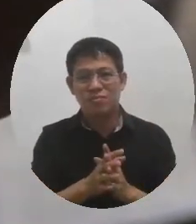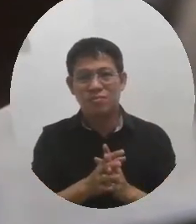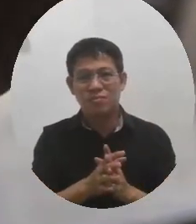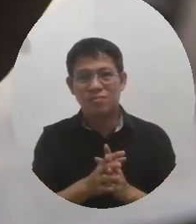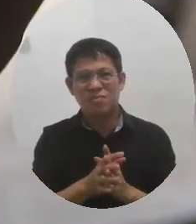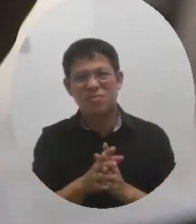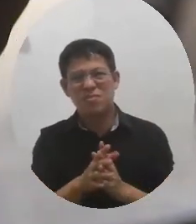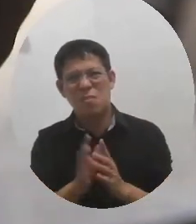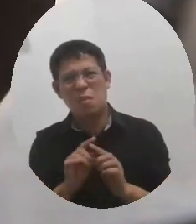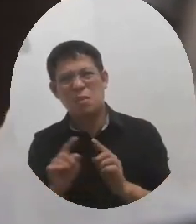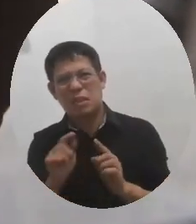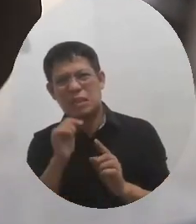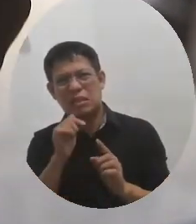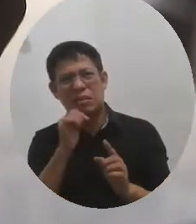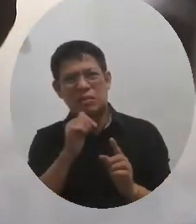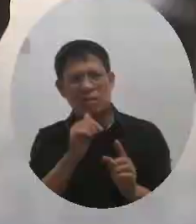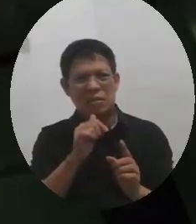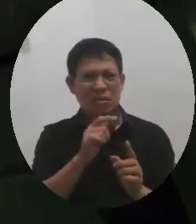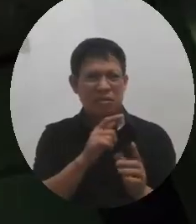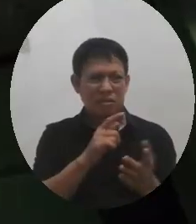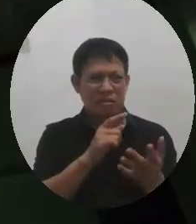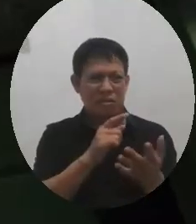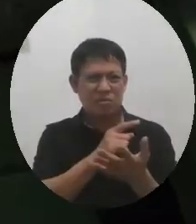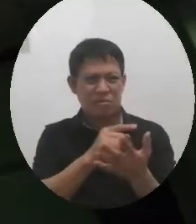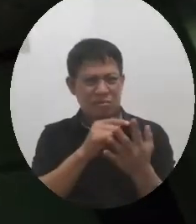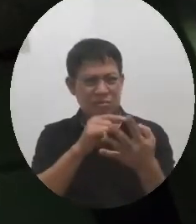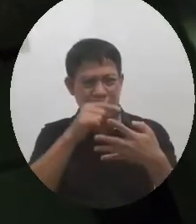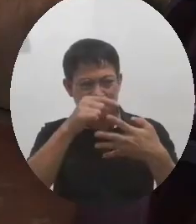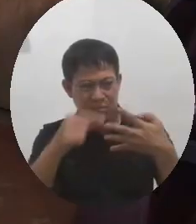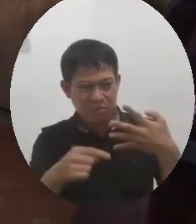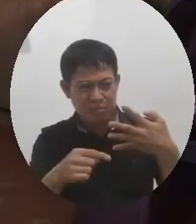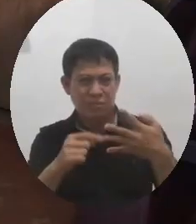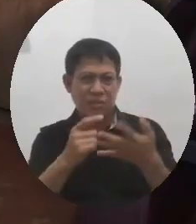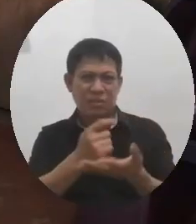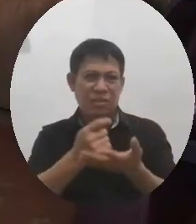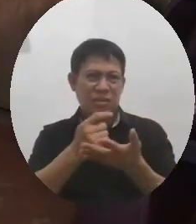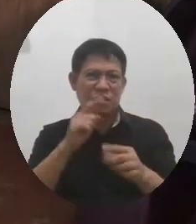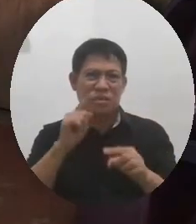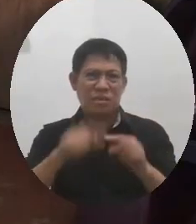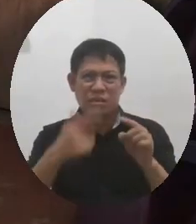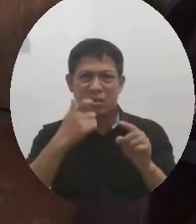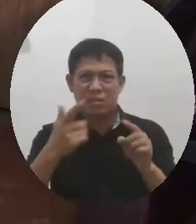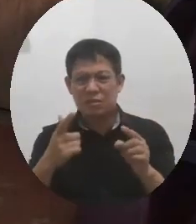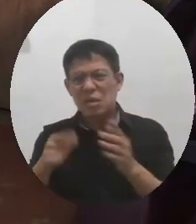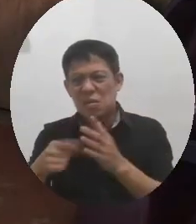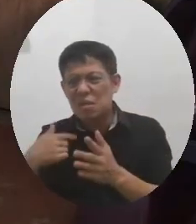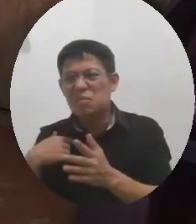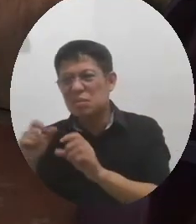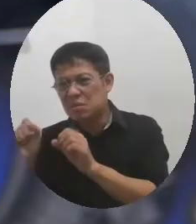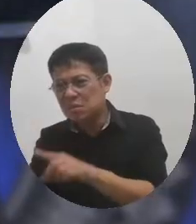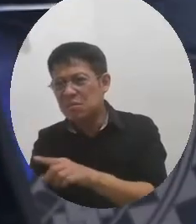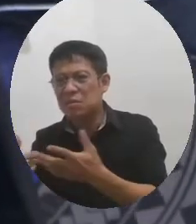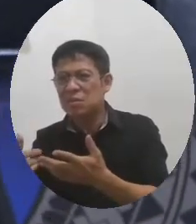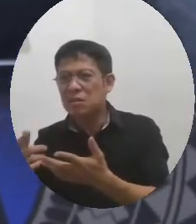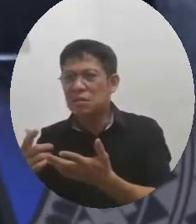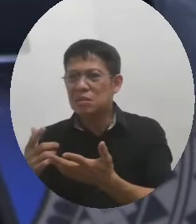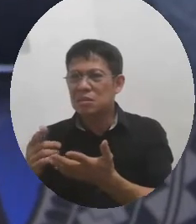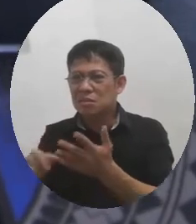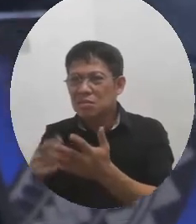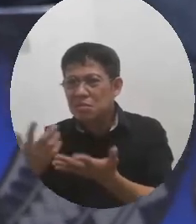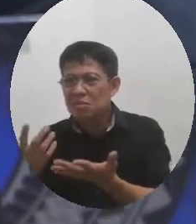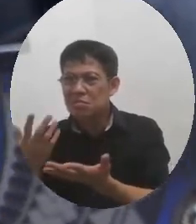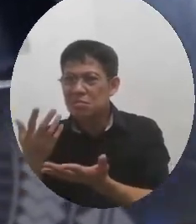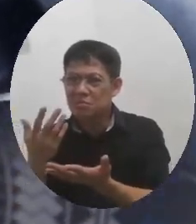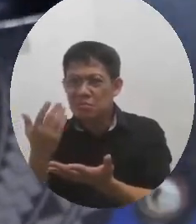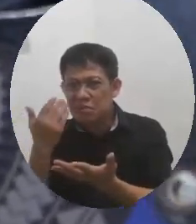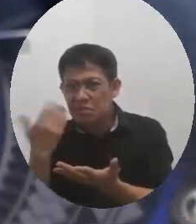wala masyadong benta, ganyan, hindi po siya makapag-therapy. Pag okay naman yung kita, ayun,